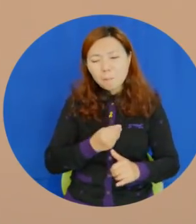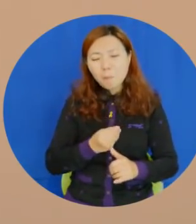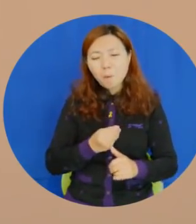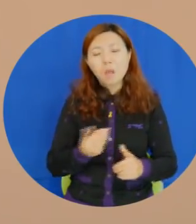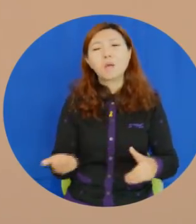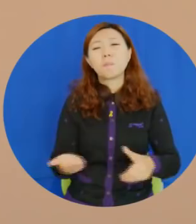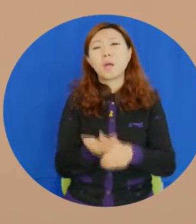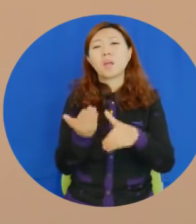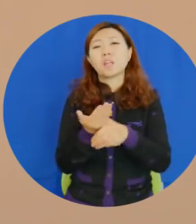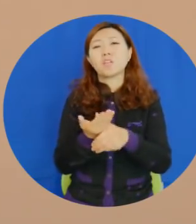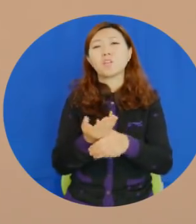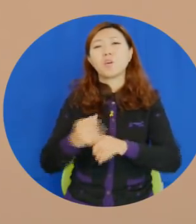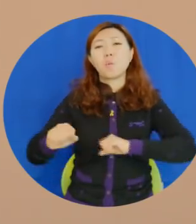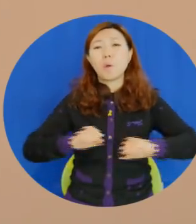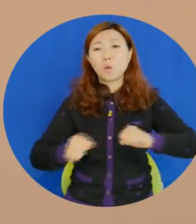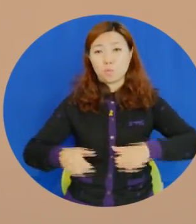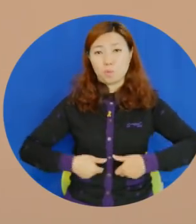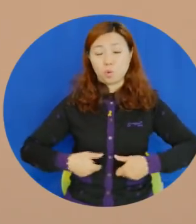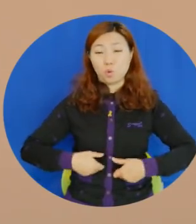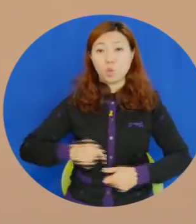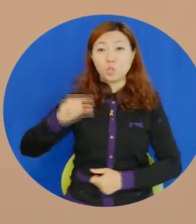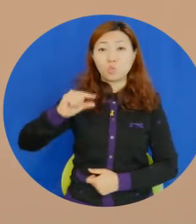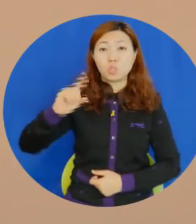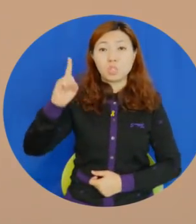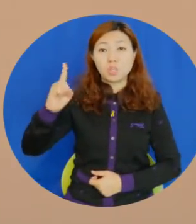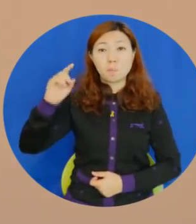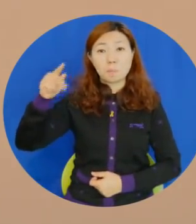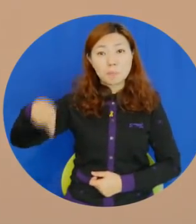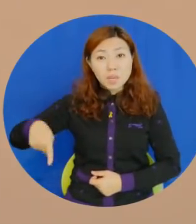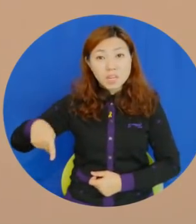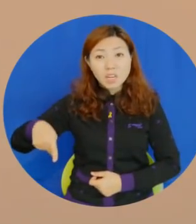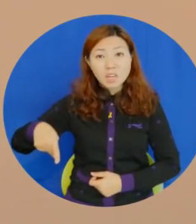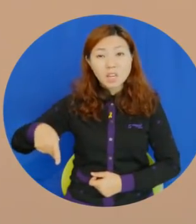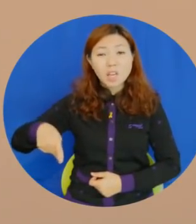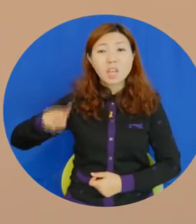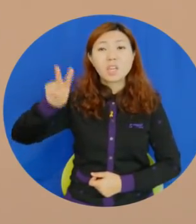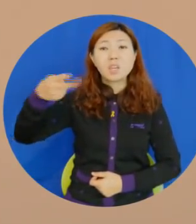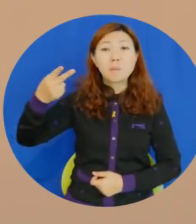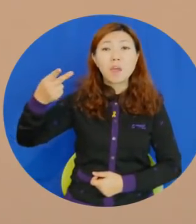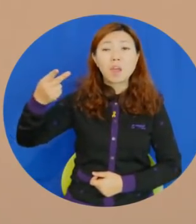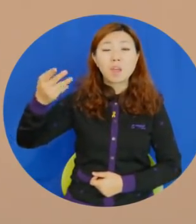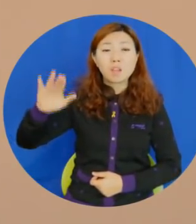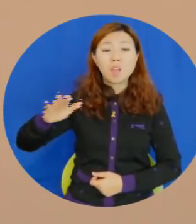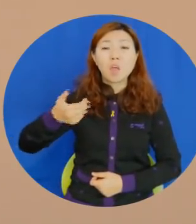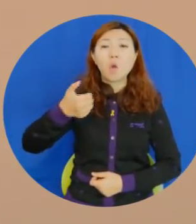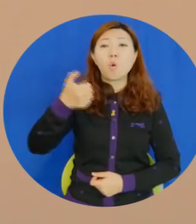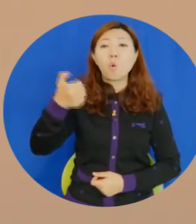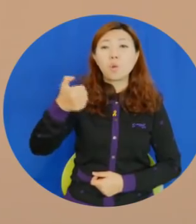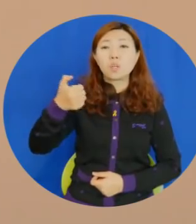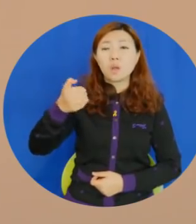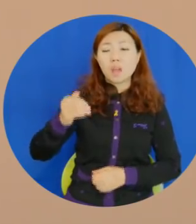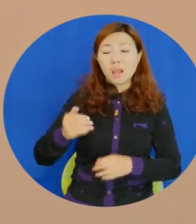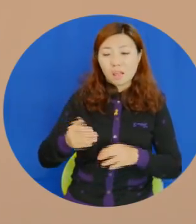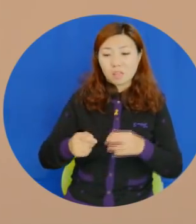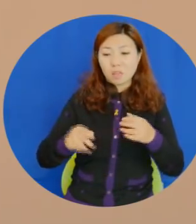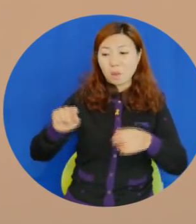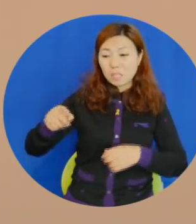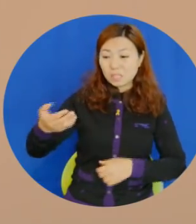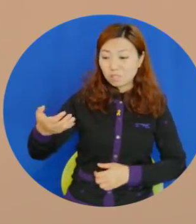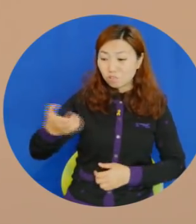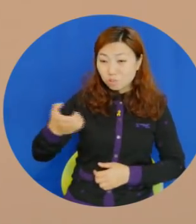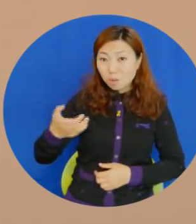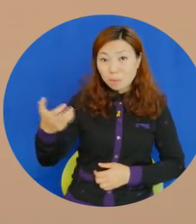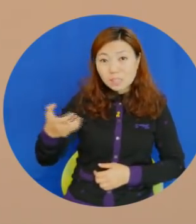높이는 운동이 필요하다. 아, GDP가 28인데 행복도가 117이니까